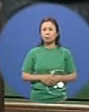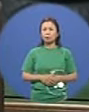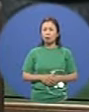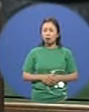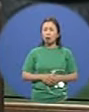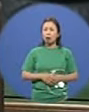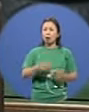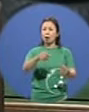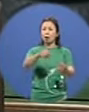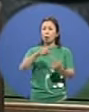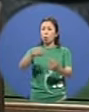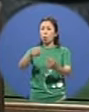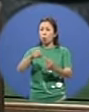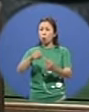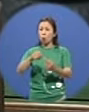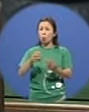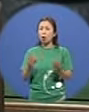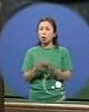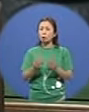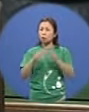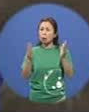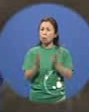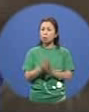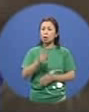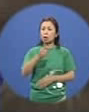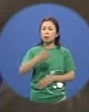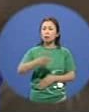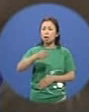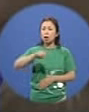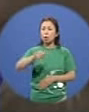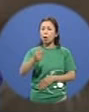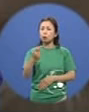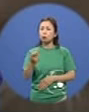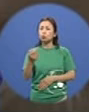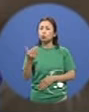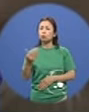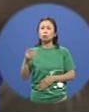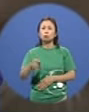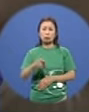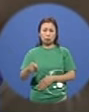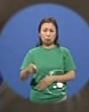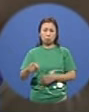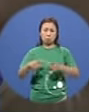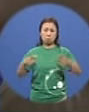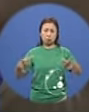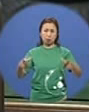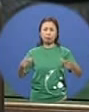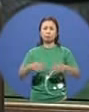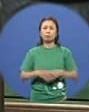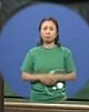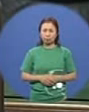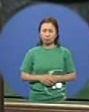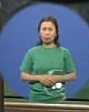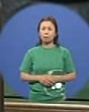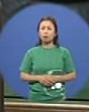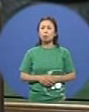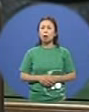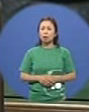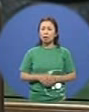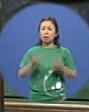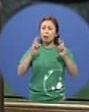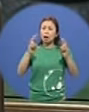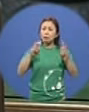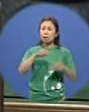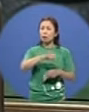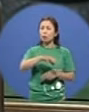雇用は1519人あの全部であの足されてるはずしってその選手はたくさんあるというの